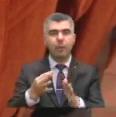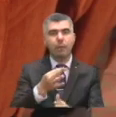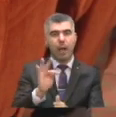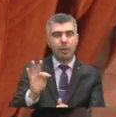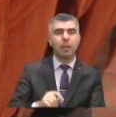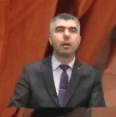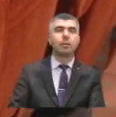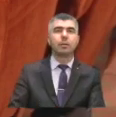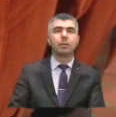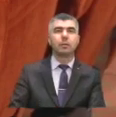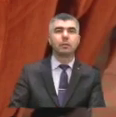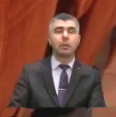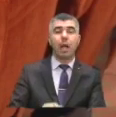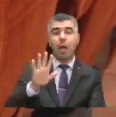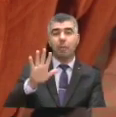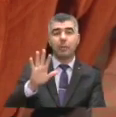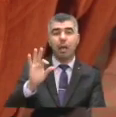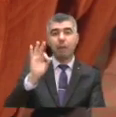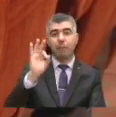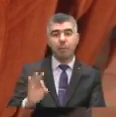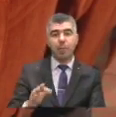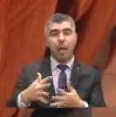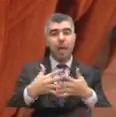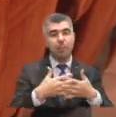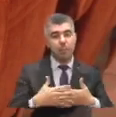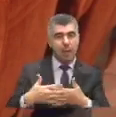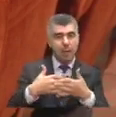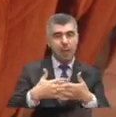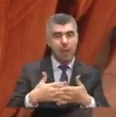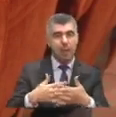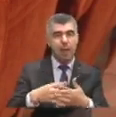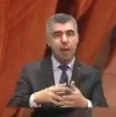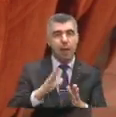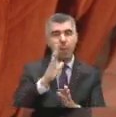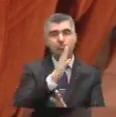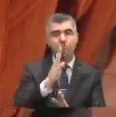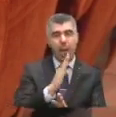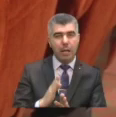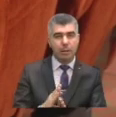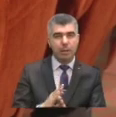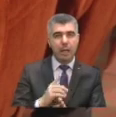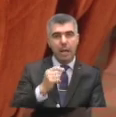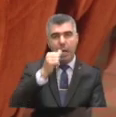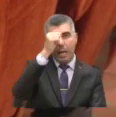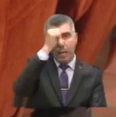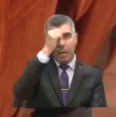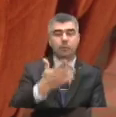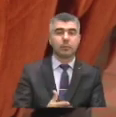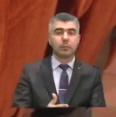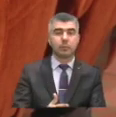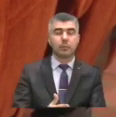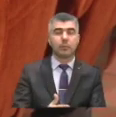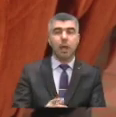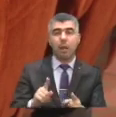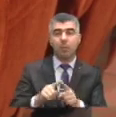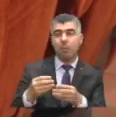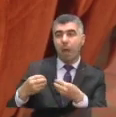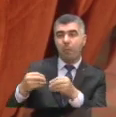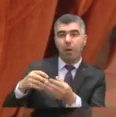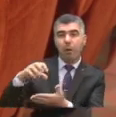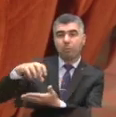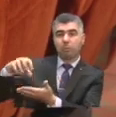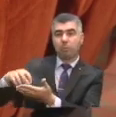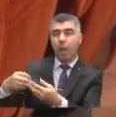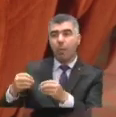ولكن 5% لامريكا، 5% البرازيل، 5% الهند الى اخره. الصادرات ديالنا كيمشيو لجل البلدان،